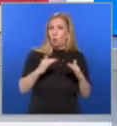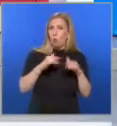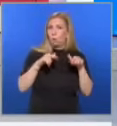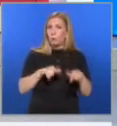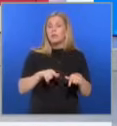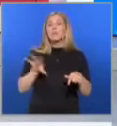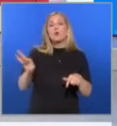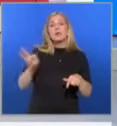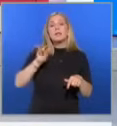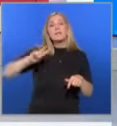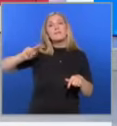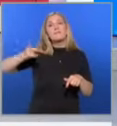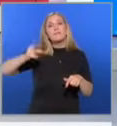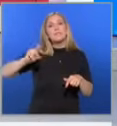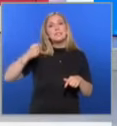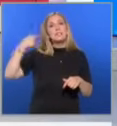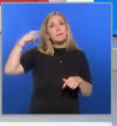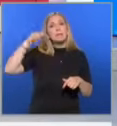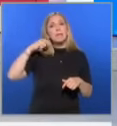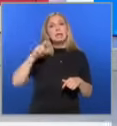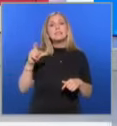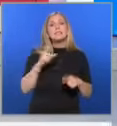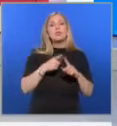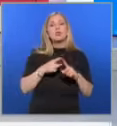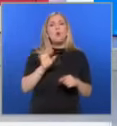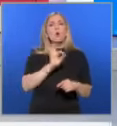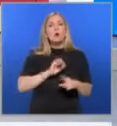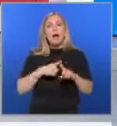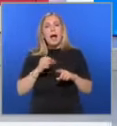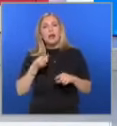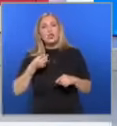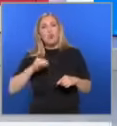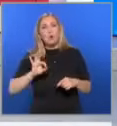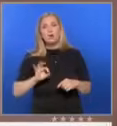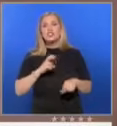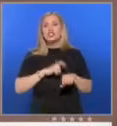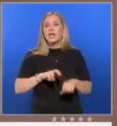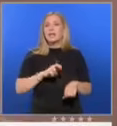президент номинира за вице-президент сенатора от Охайо Джей Ди Ванс.